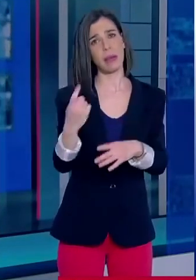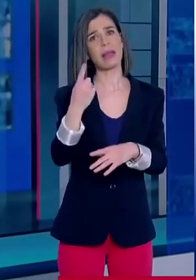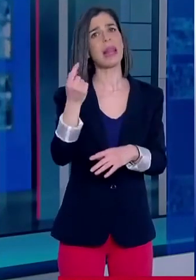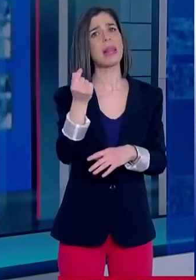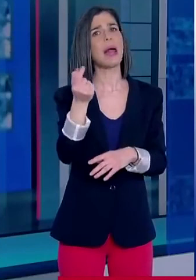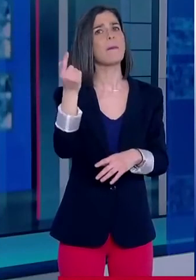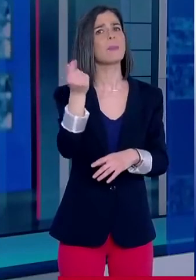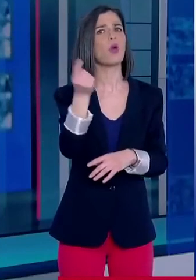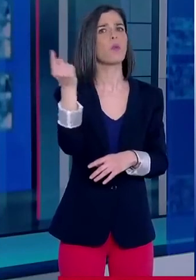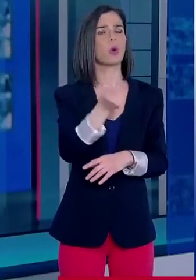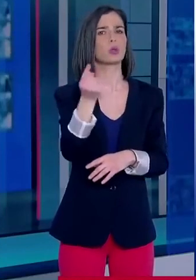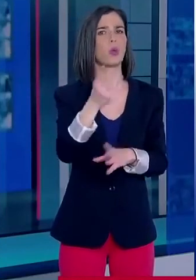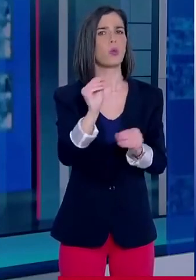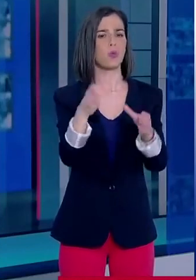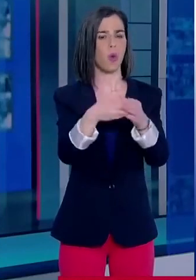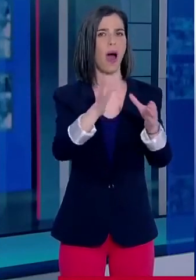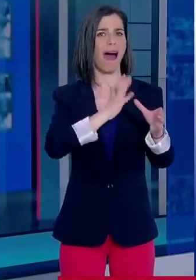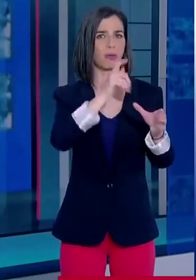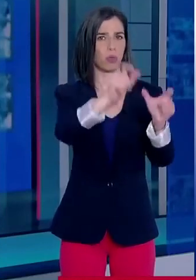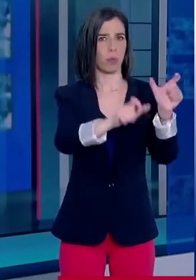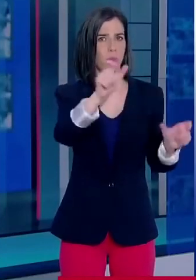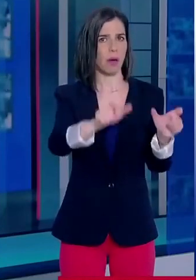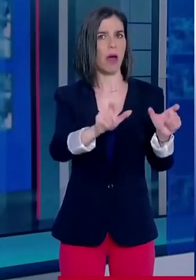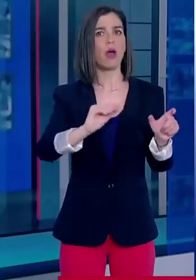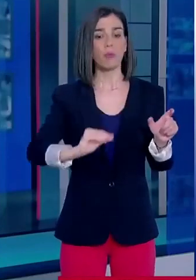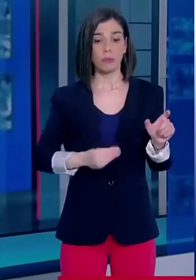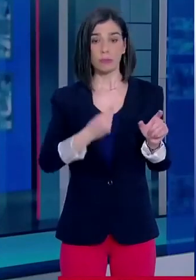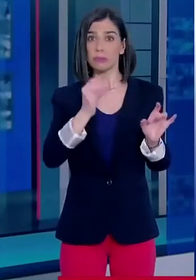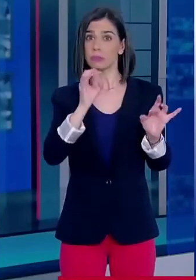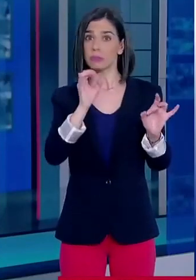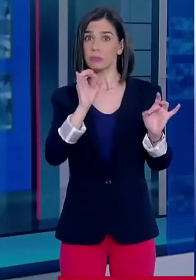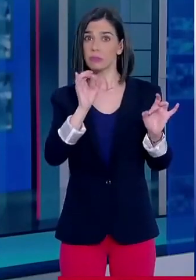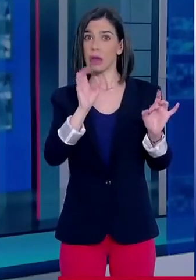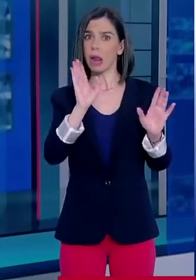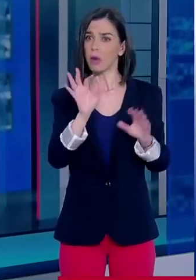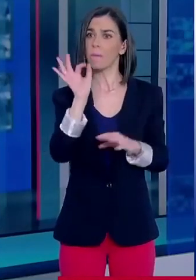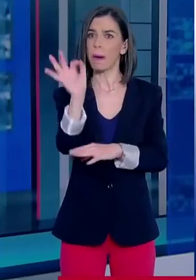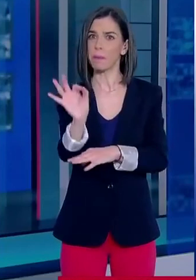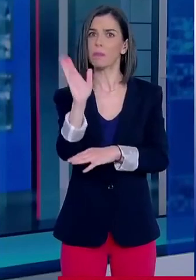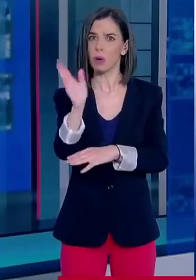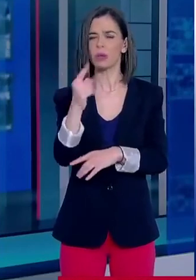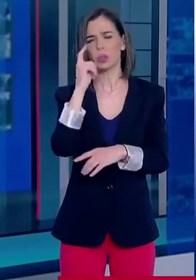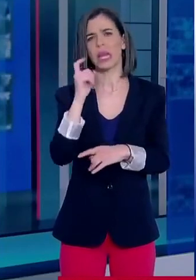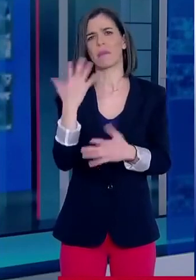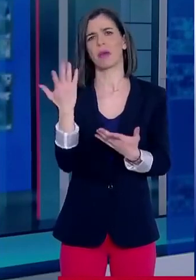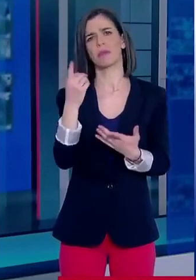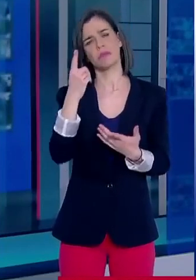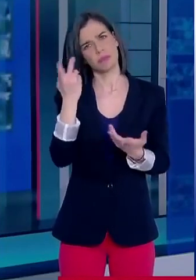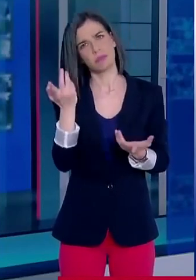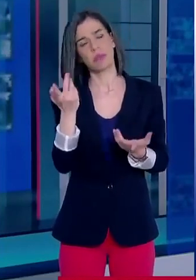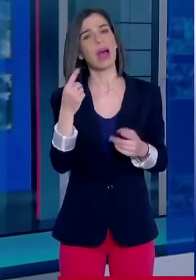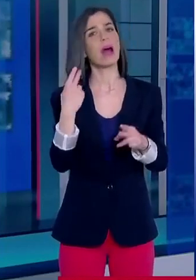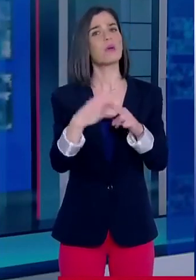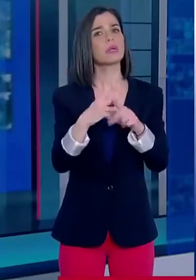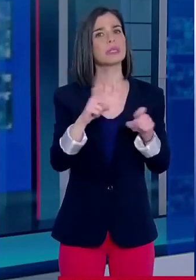ποσοστό ανθρώπων οι οποίοι δεν έχουν συμπτώματα και μπορούν να κολλήσουν τους άλλους. Το ξέραμε, το γνωρίζαμε. Αυτό που ήταν ενδιαφέρον σε